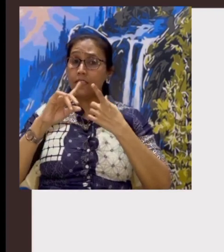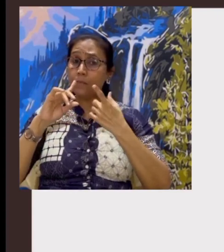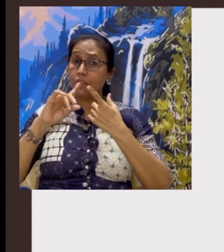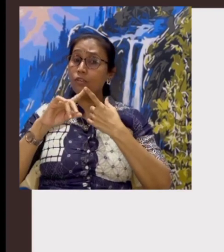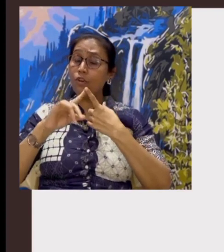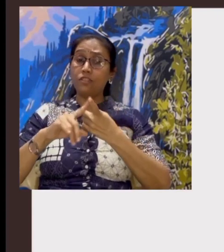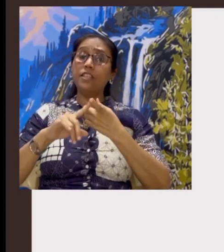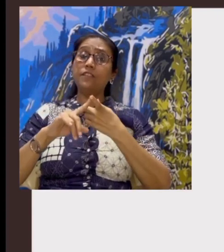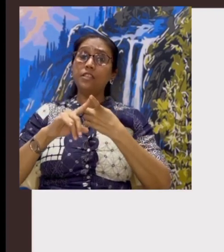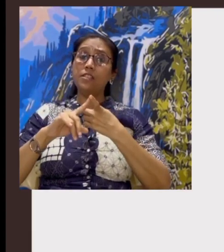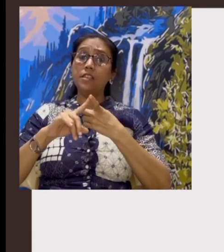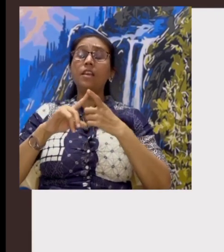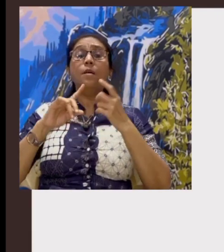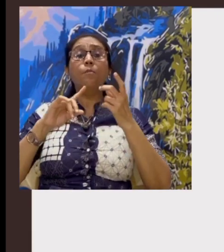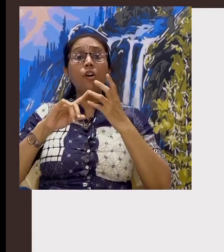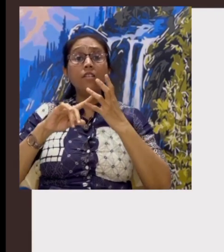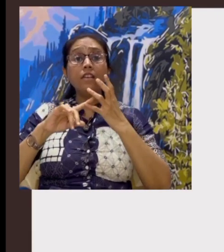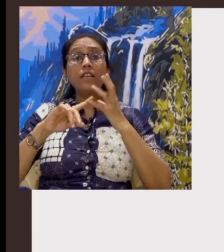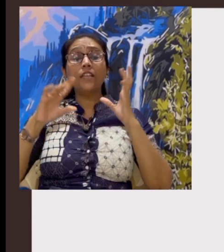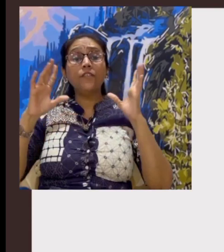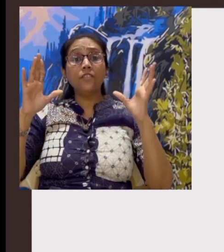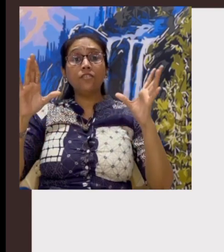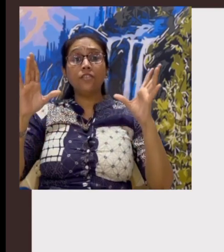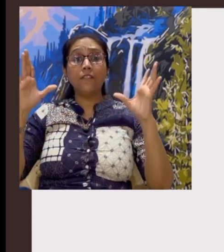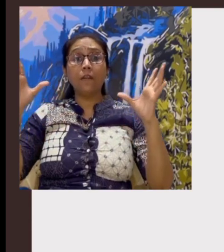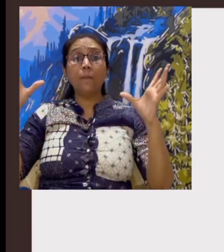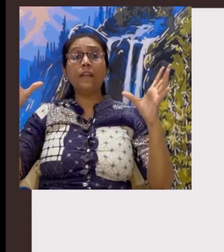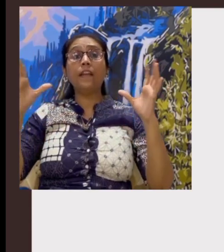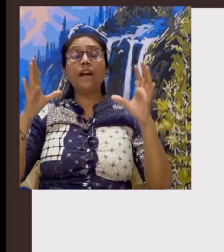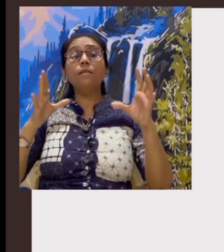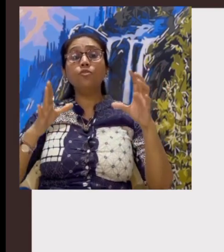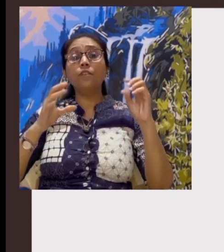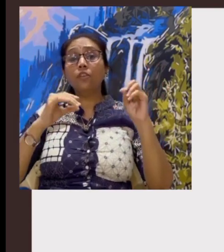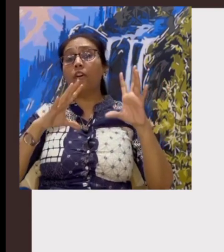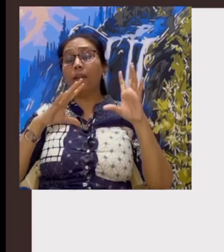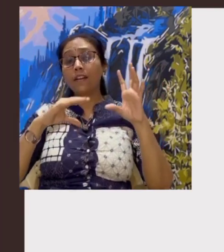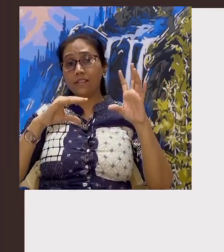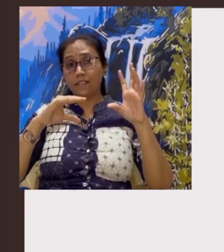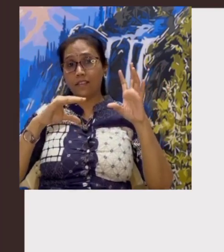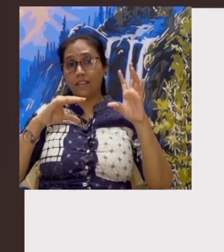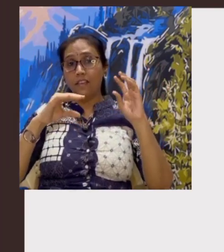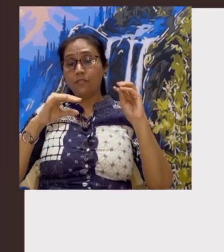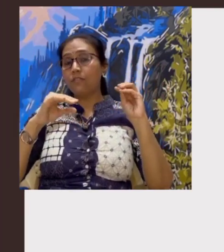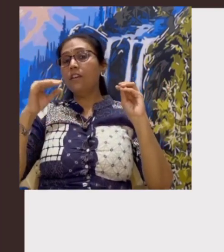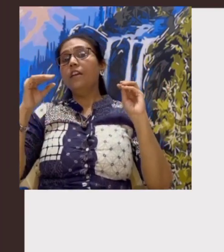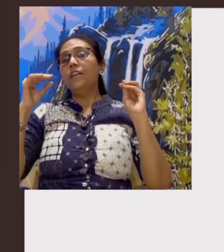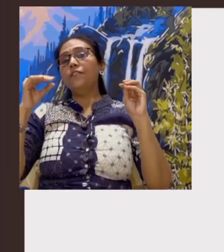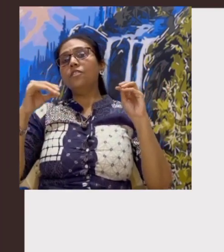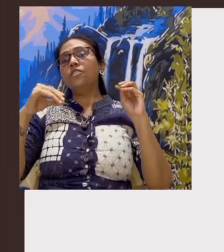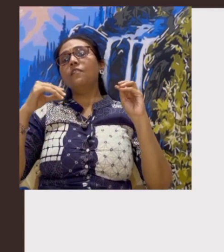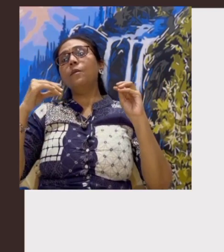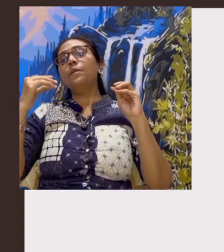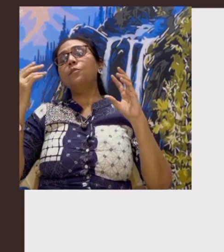इस पर्टिकुलर डॉक्ट्रिन की वजह से बहुत ज्यादा इंफ्रास्ट्रक्चर डेवलपमेंट के काम जो है वो गवर्नमेंट कर सकती है क्योंकि